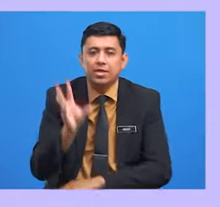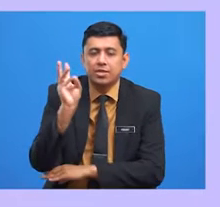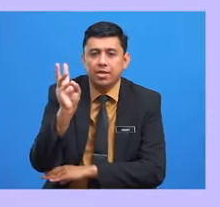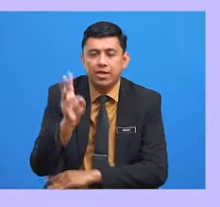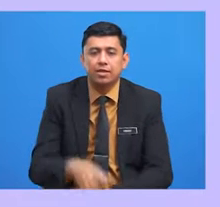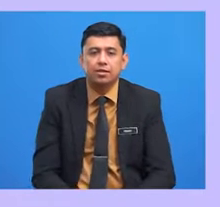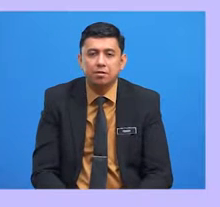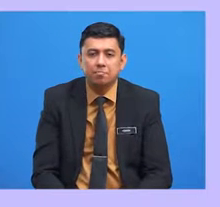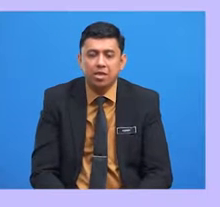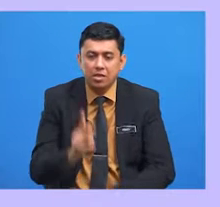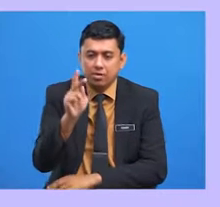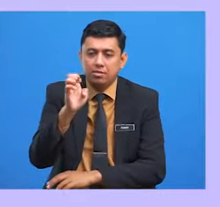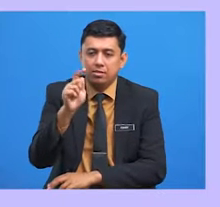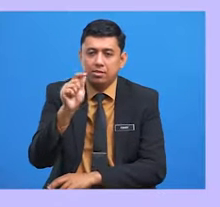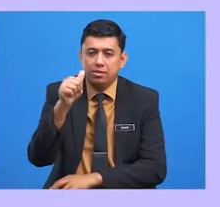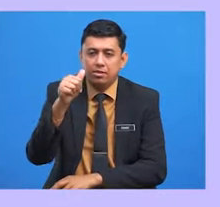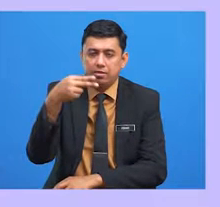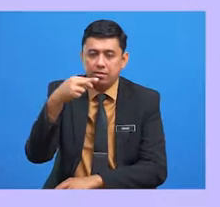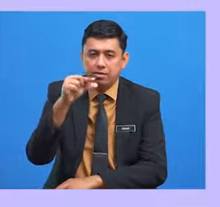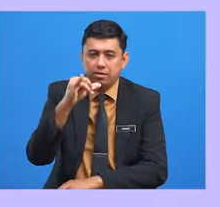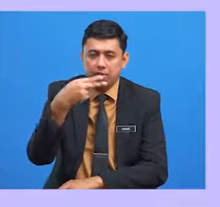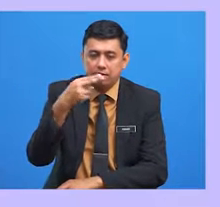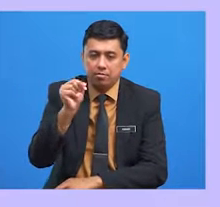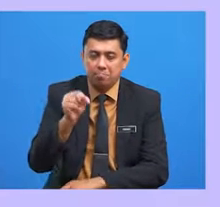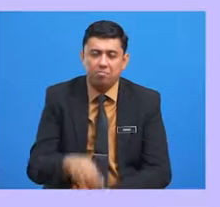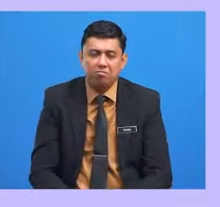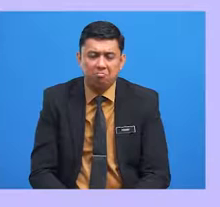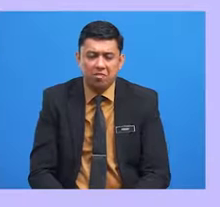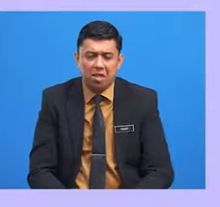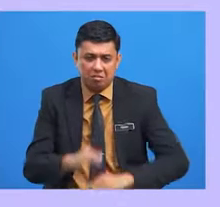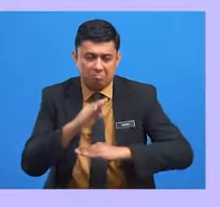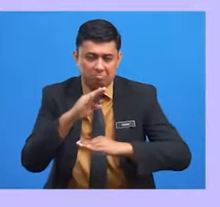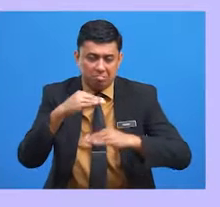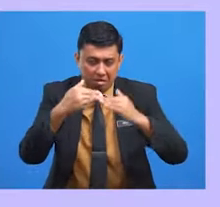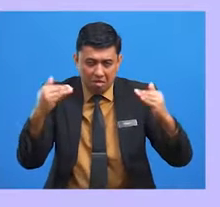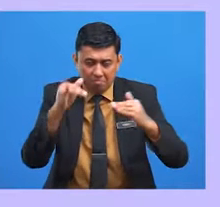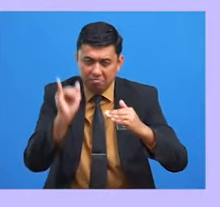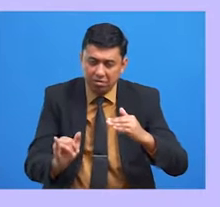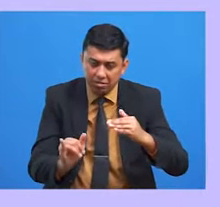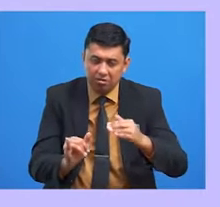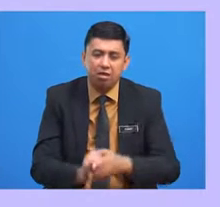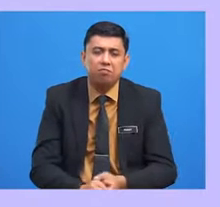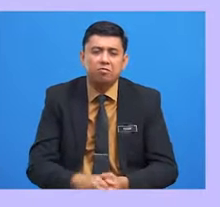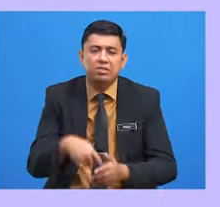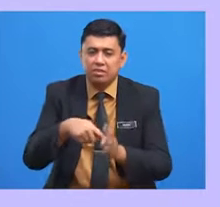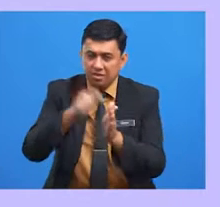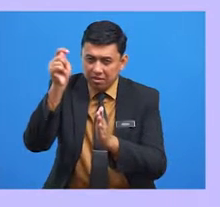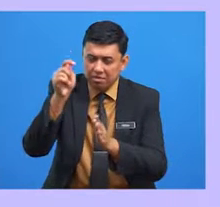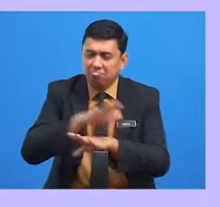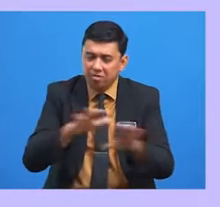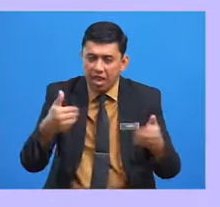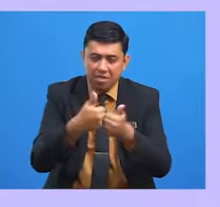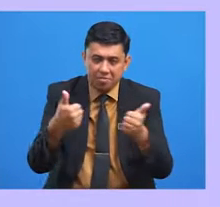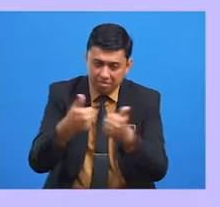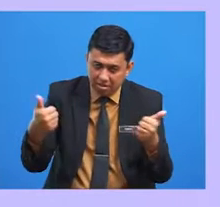keenam, ketagihan. Sesuatu barang yang mempunyai tahap ketagihan yang tinggi adalah permintaan yang tak